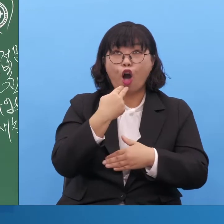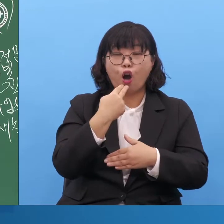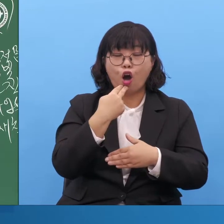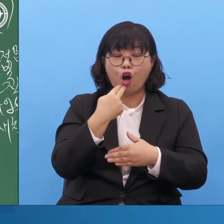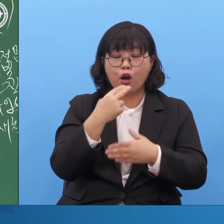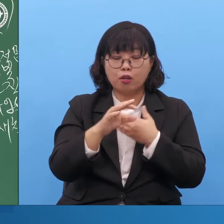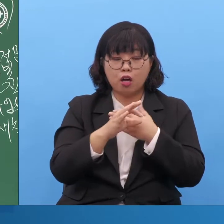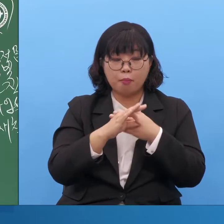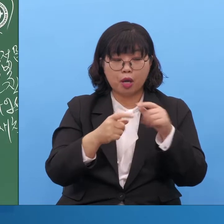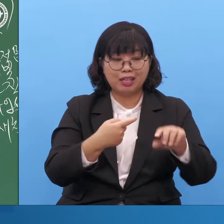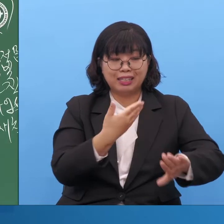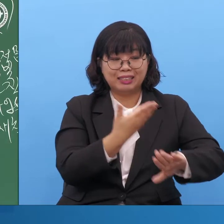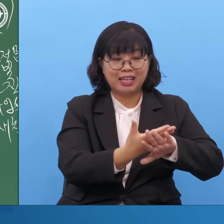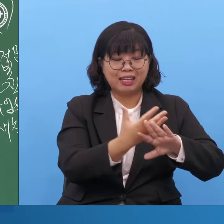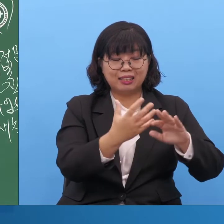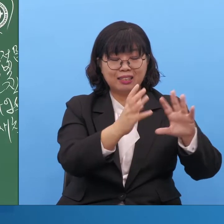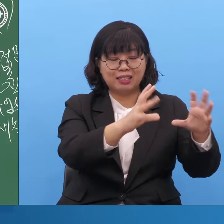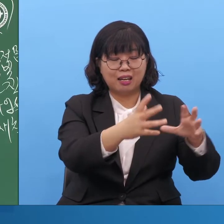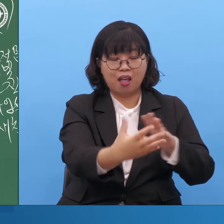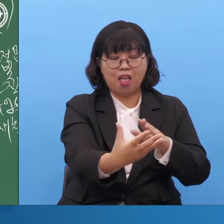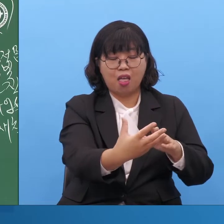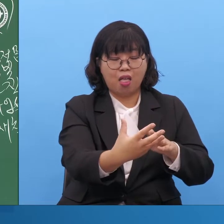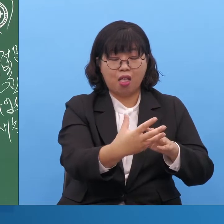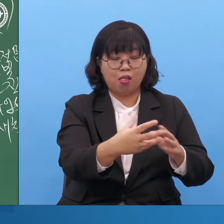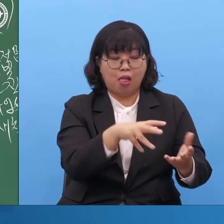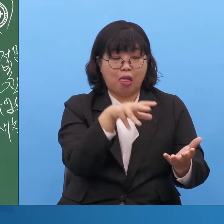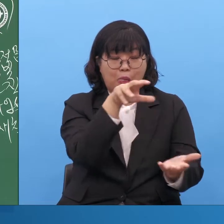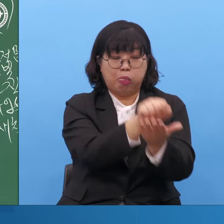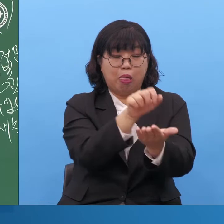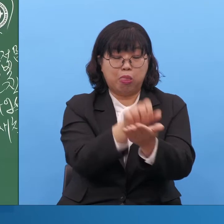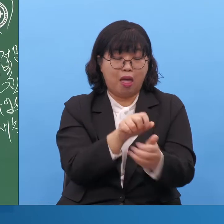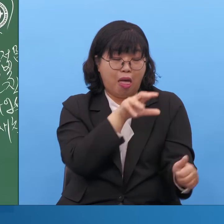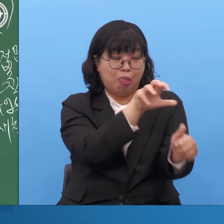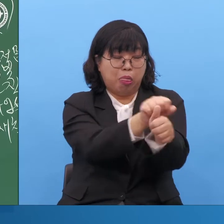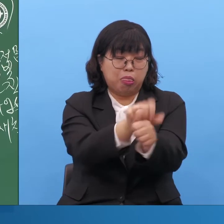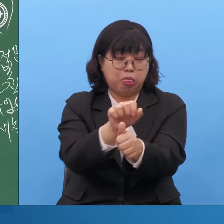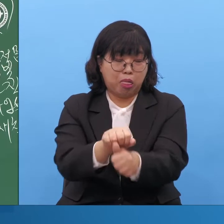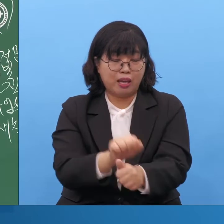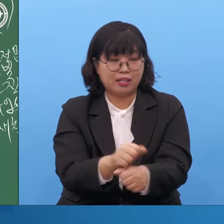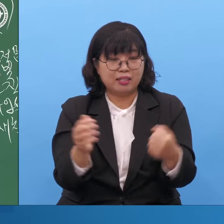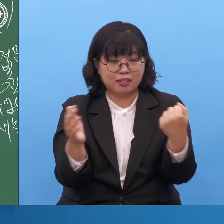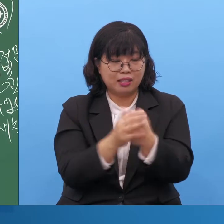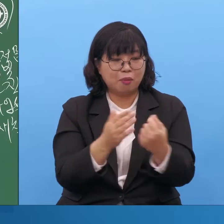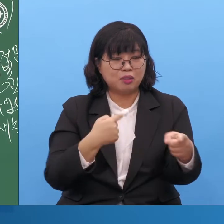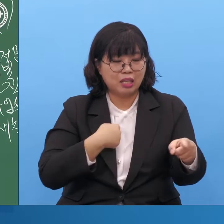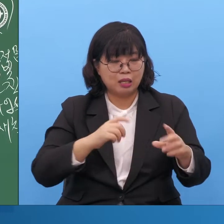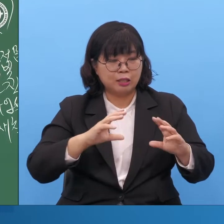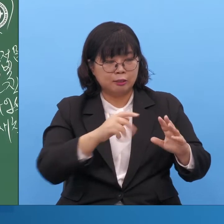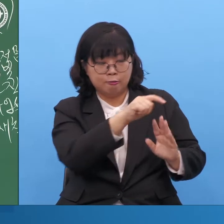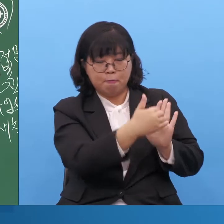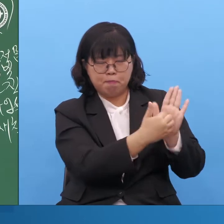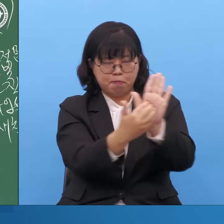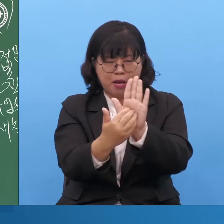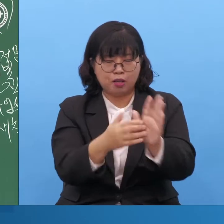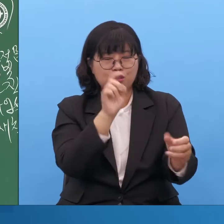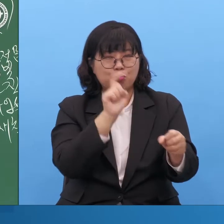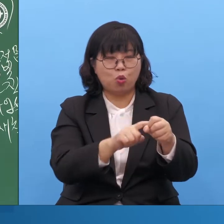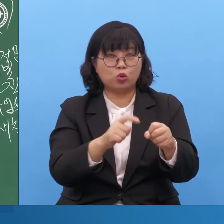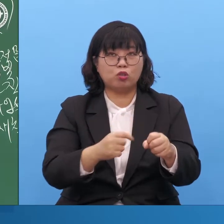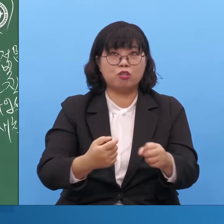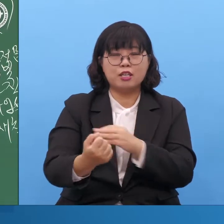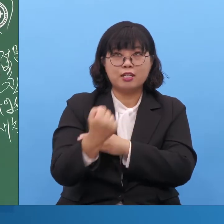살았거든요. And the 노예로 weaker nations, they lived underneath that as slaves. 다 상처 다 있습니다. They 시대적 all 상처. have scars, the scars of the